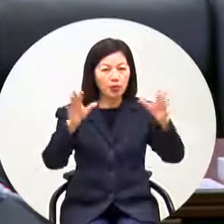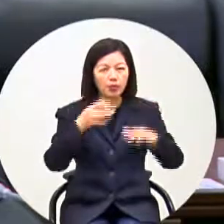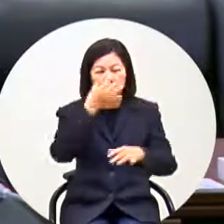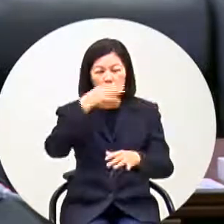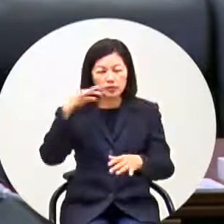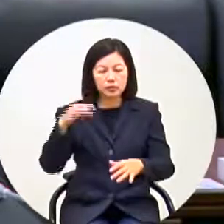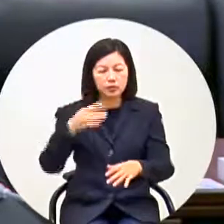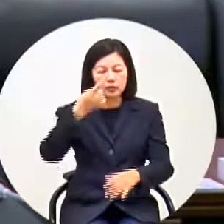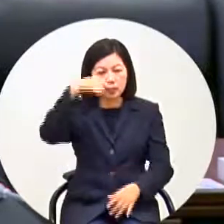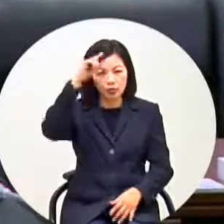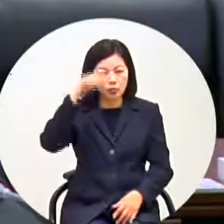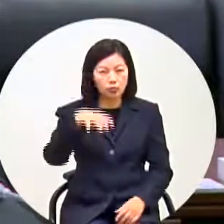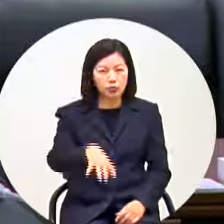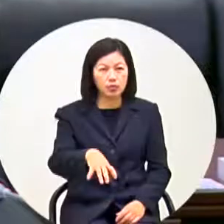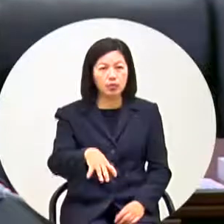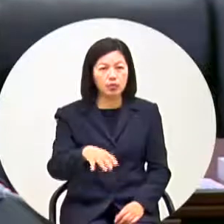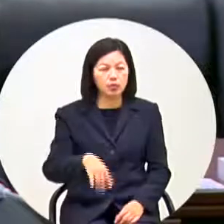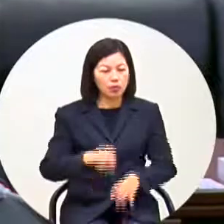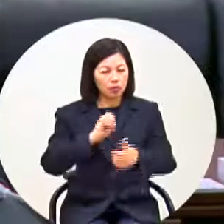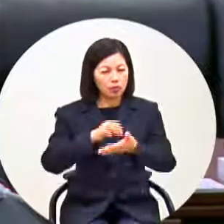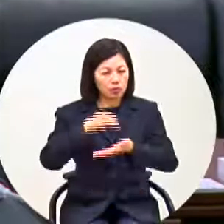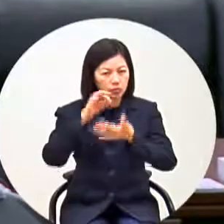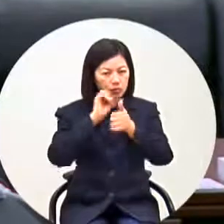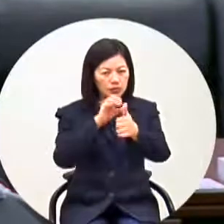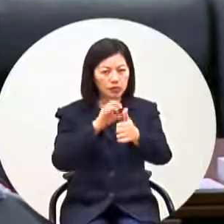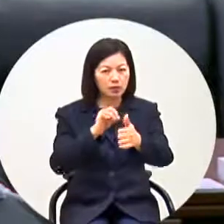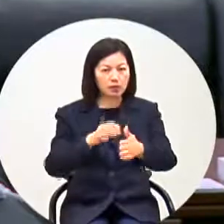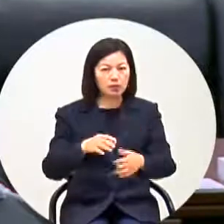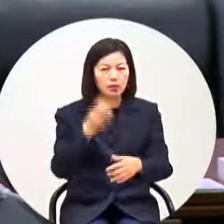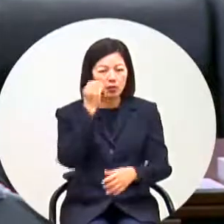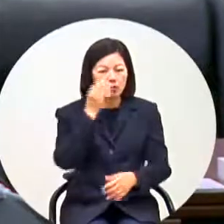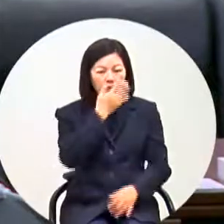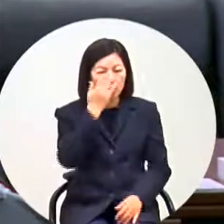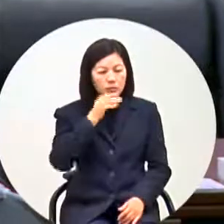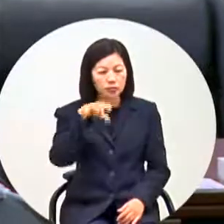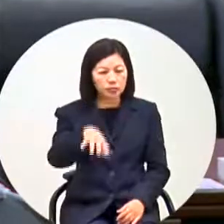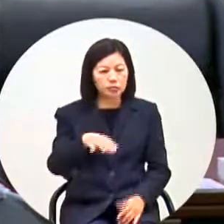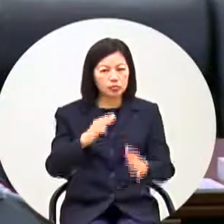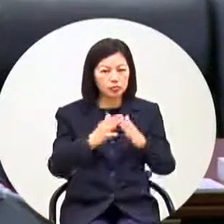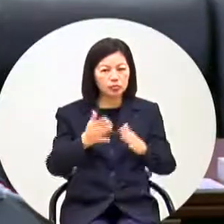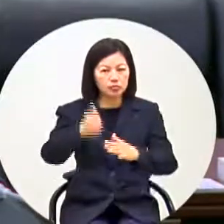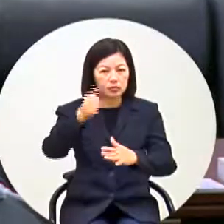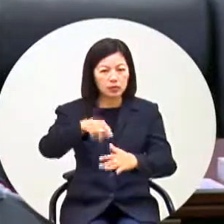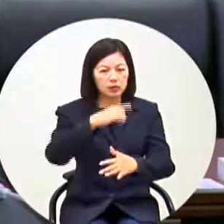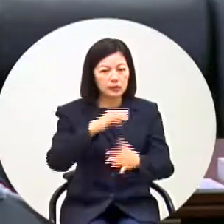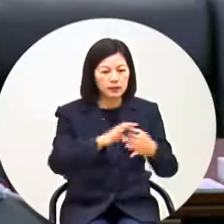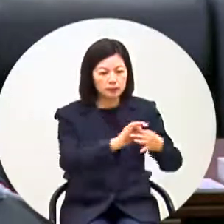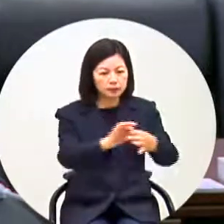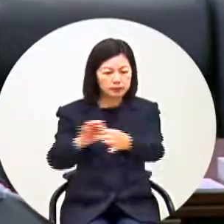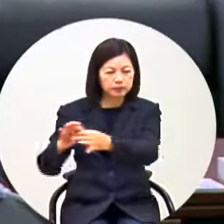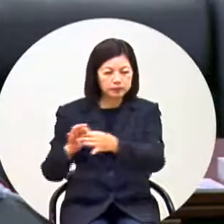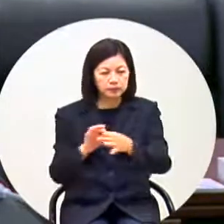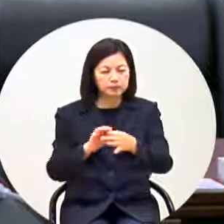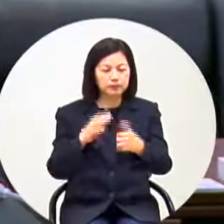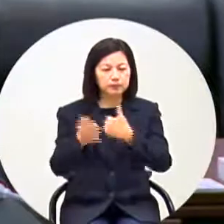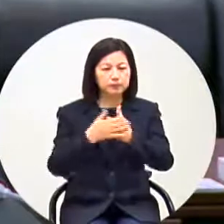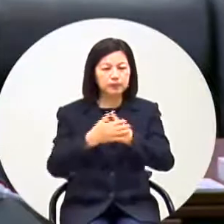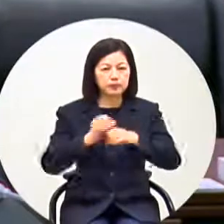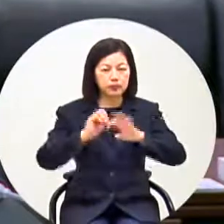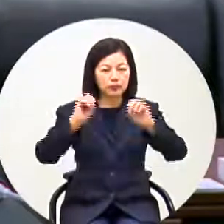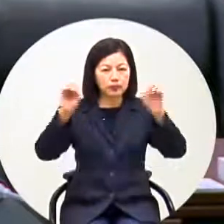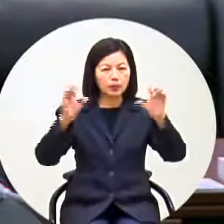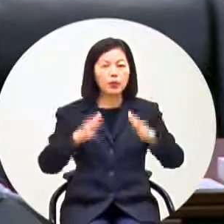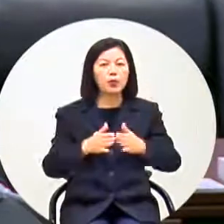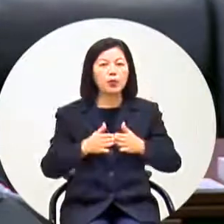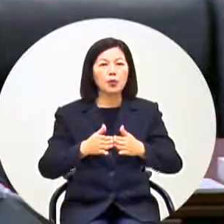还有我们的观光相关单位哦。应该来串联来行销哦。那这有一个新闻影片来，